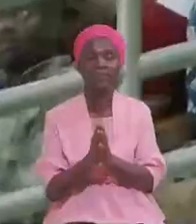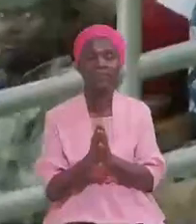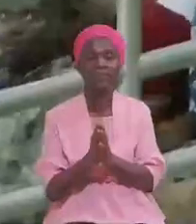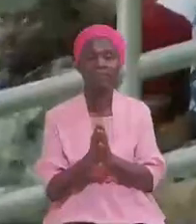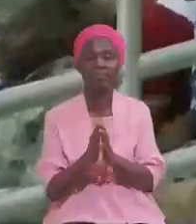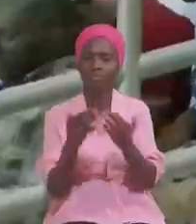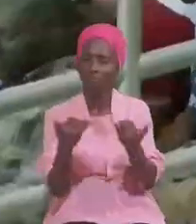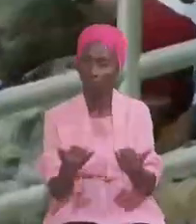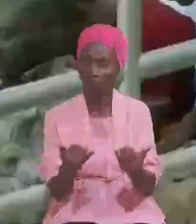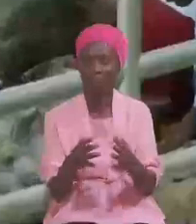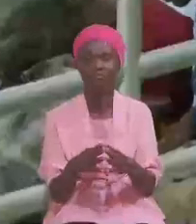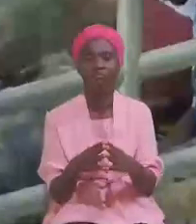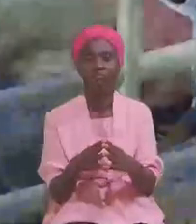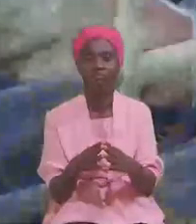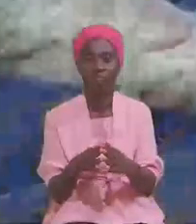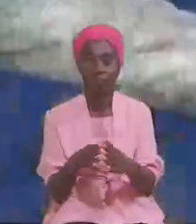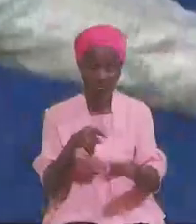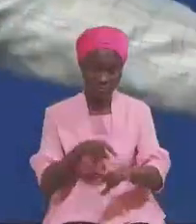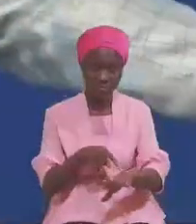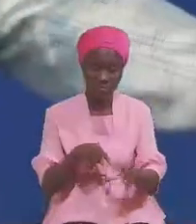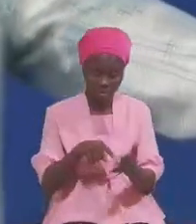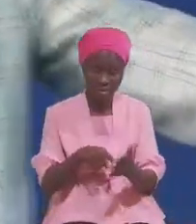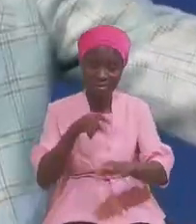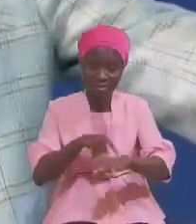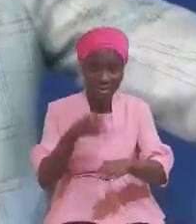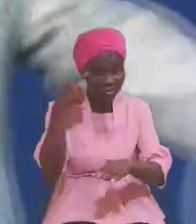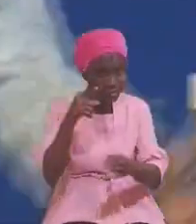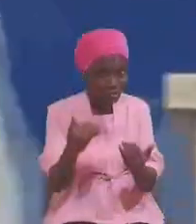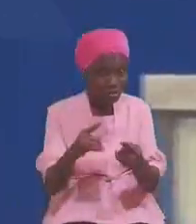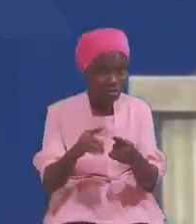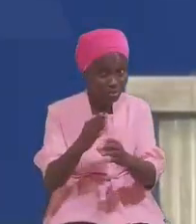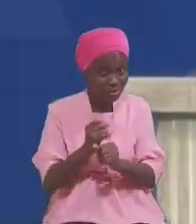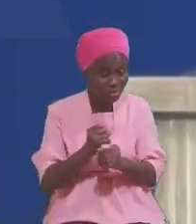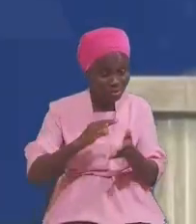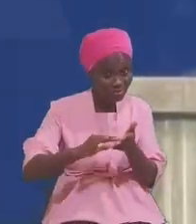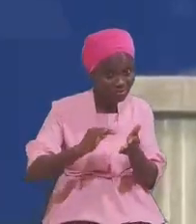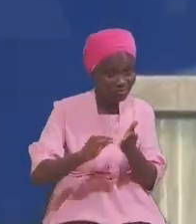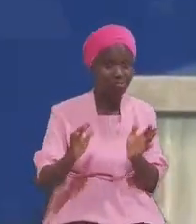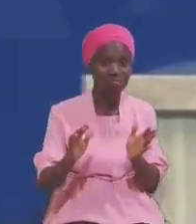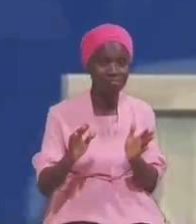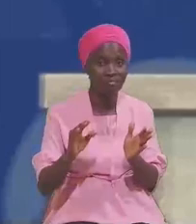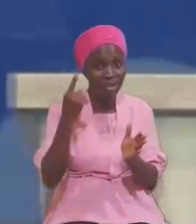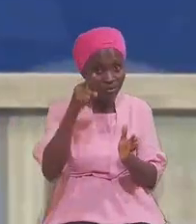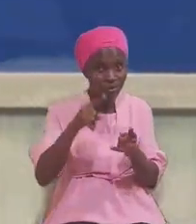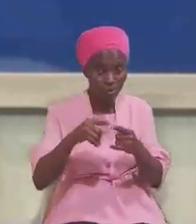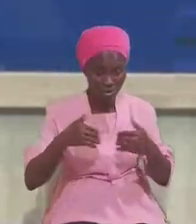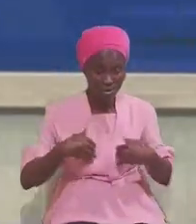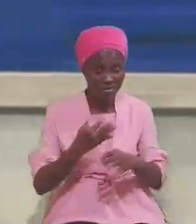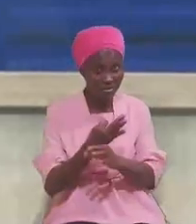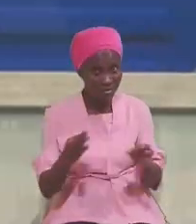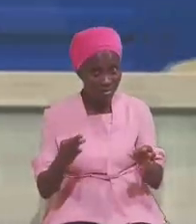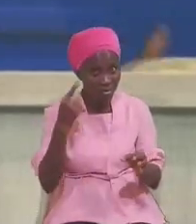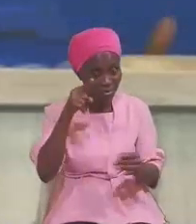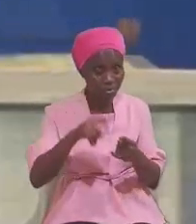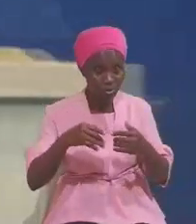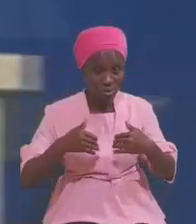Voici l'heure pour vous d'être pardonné, d'être libéré, d'être sauvé,